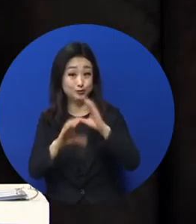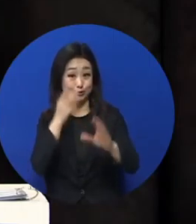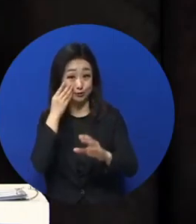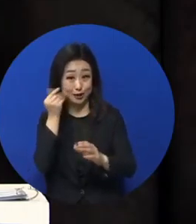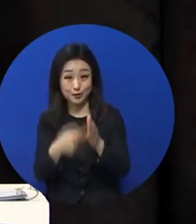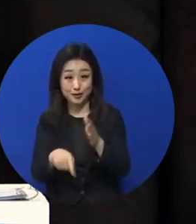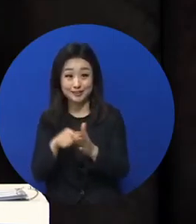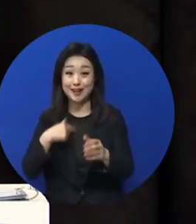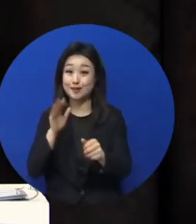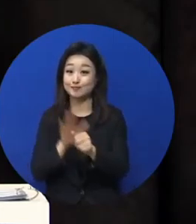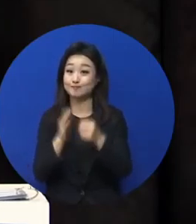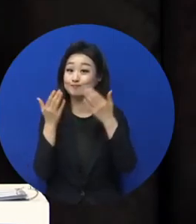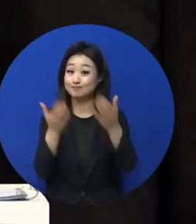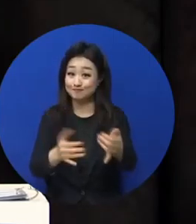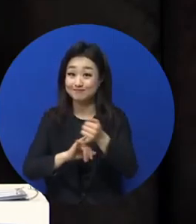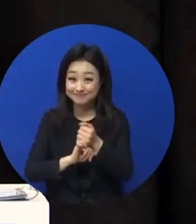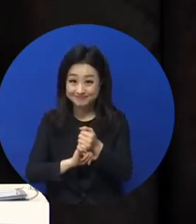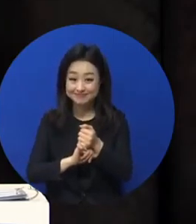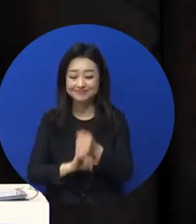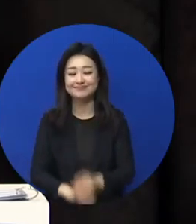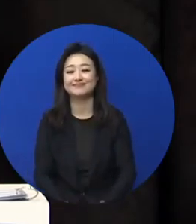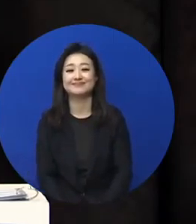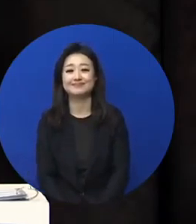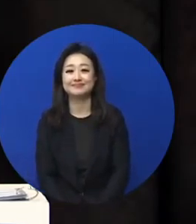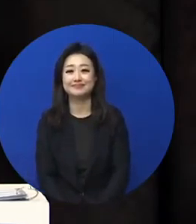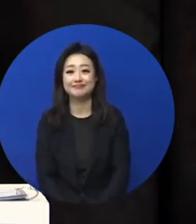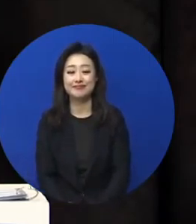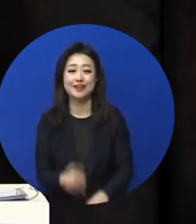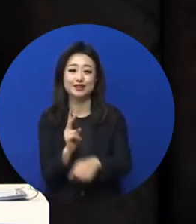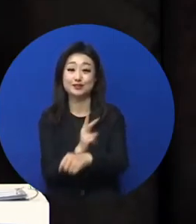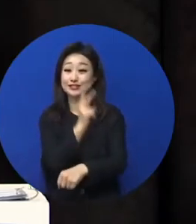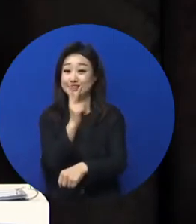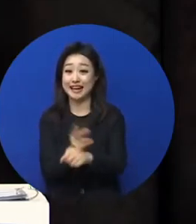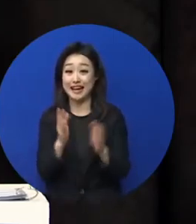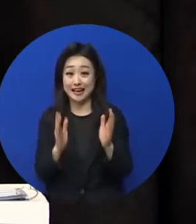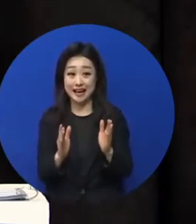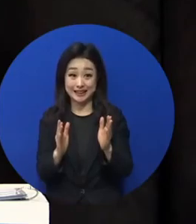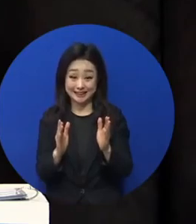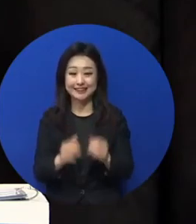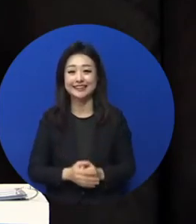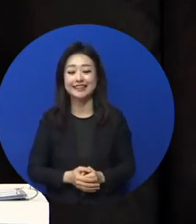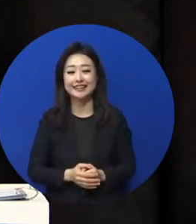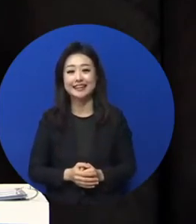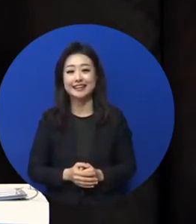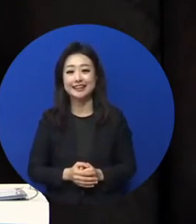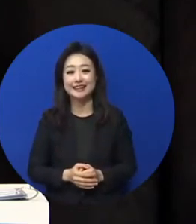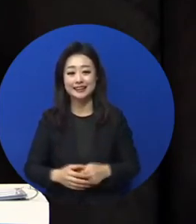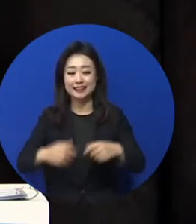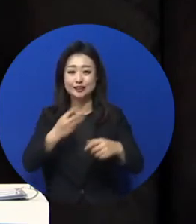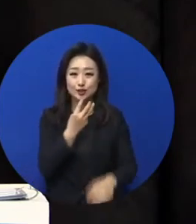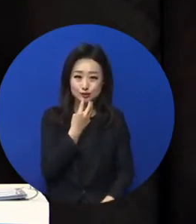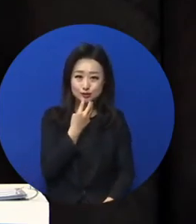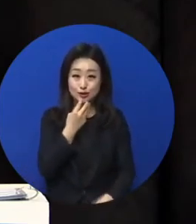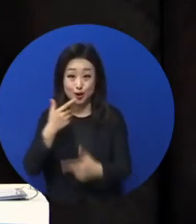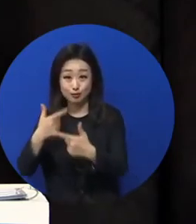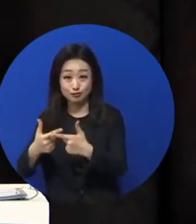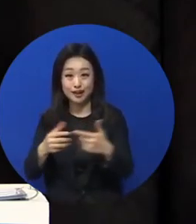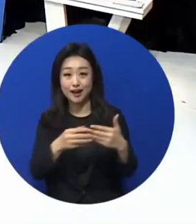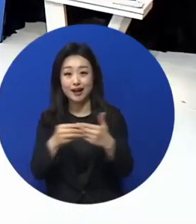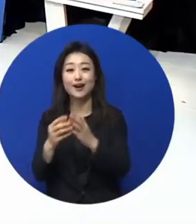있도록 최선을 다하겠습니다. 약 2시간 동안 누가 대한민국의 새로운 서울과 부산을